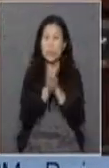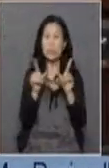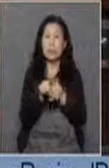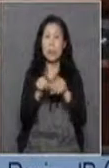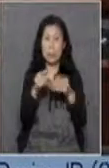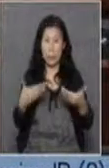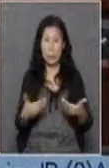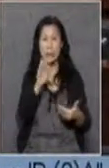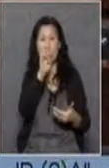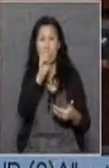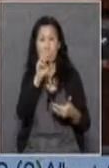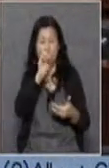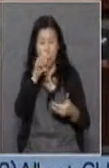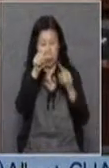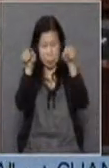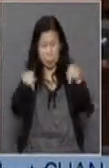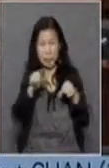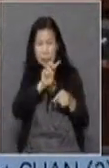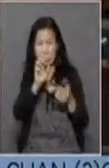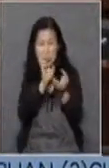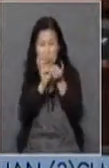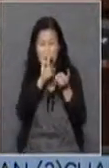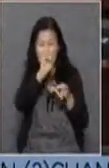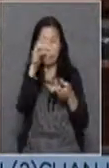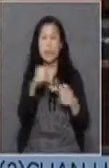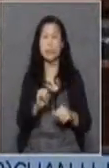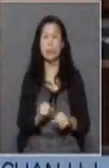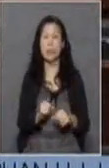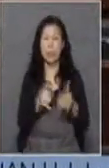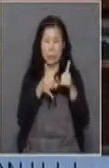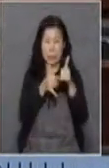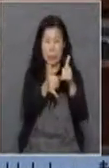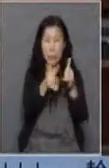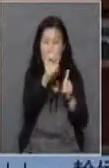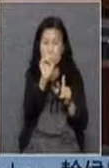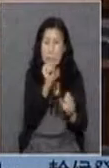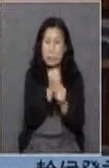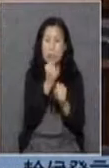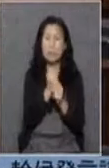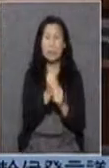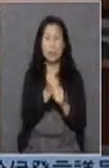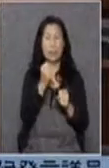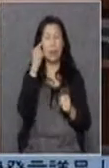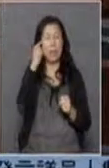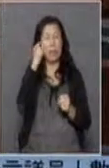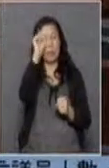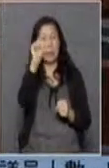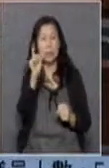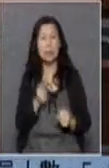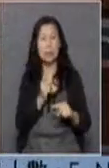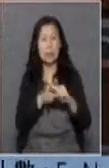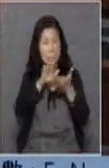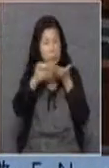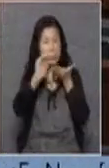这里呢是读出来。但是那个走向那个精神是非常清